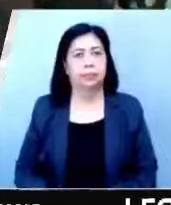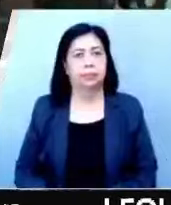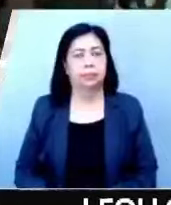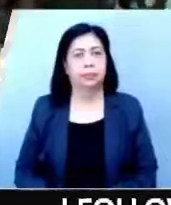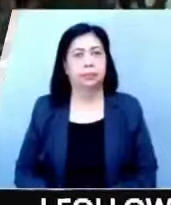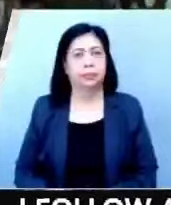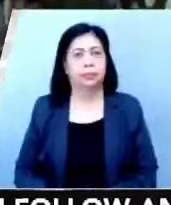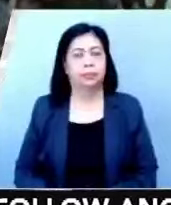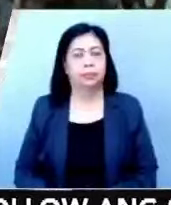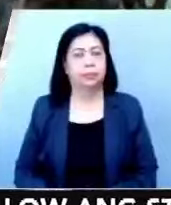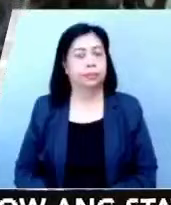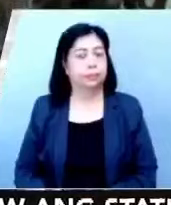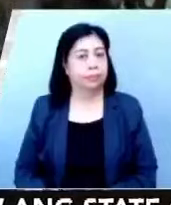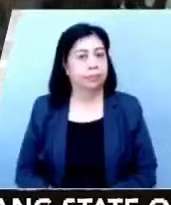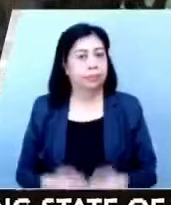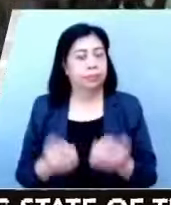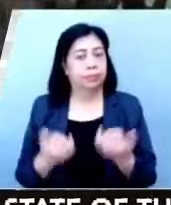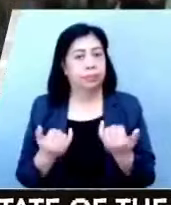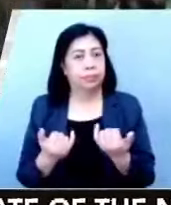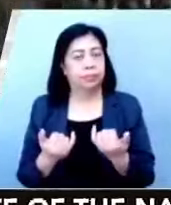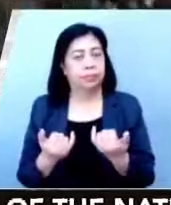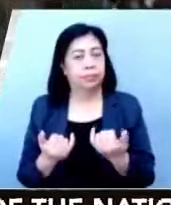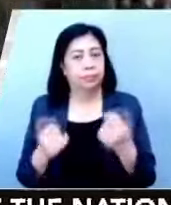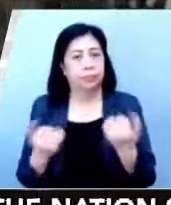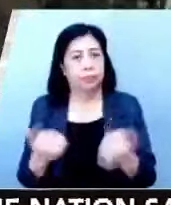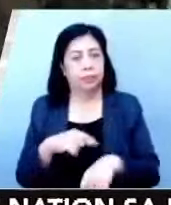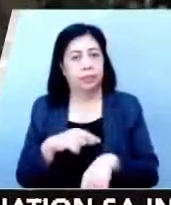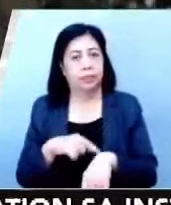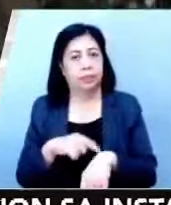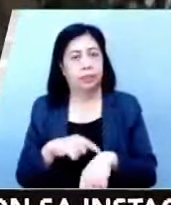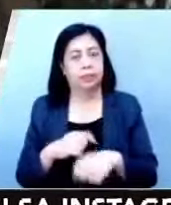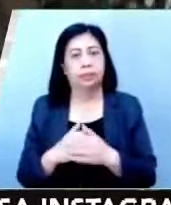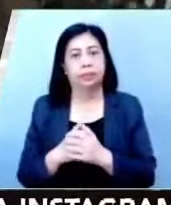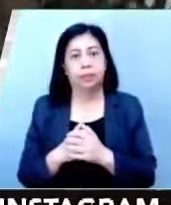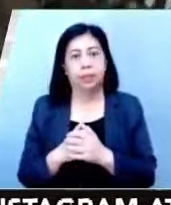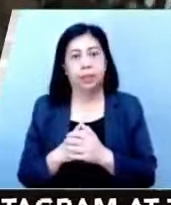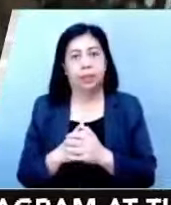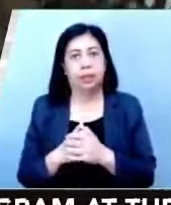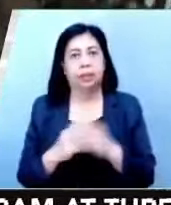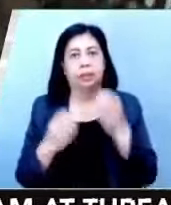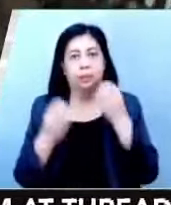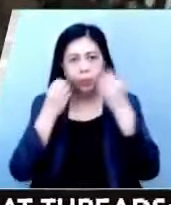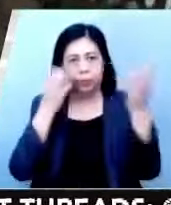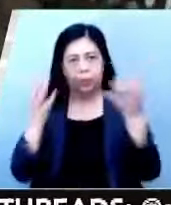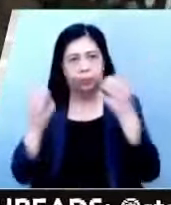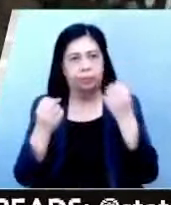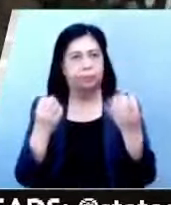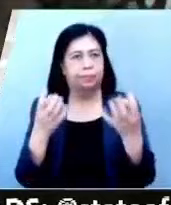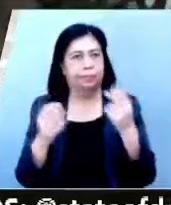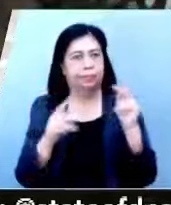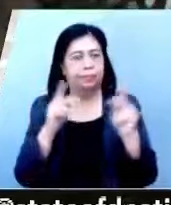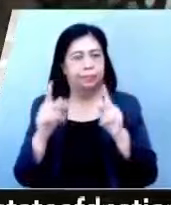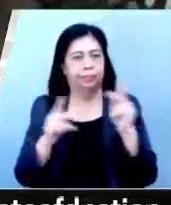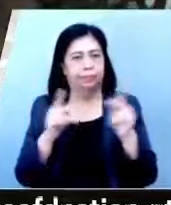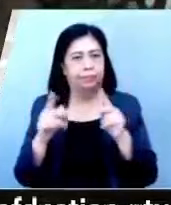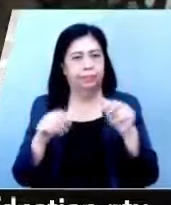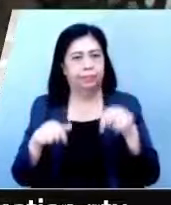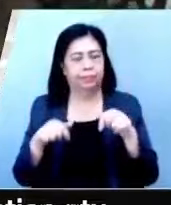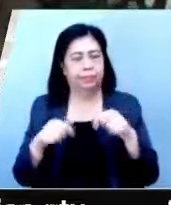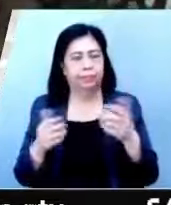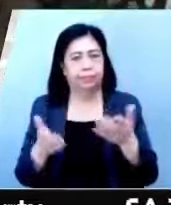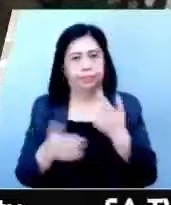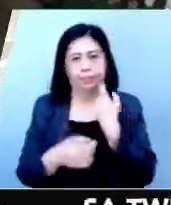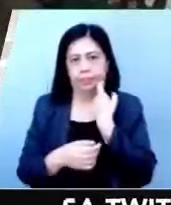Pia, sa mga Maki, sa mga oras naman na ito ay nagsiuwian na ang karamihan sa mga deboto na nandito kanina